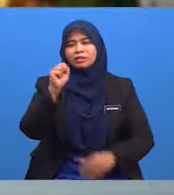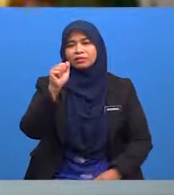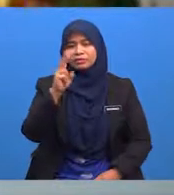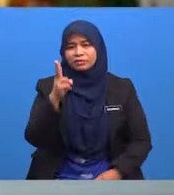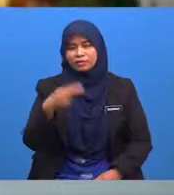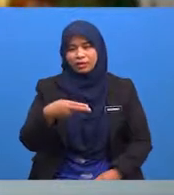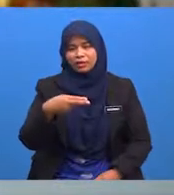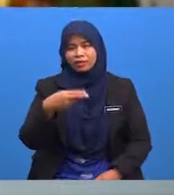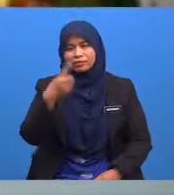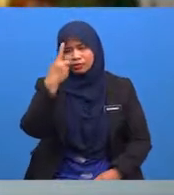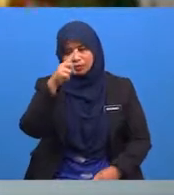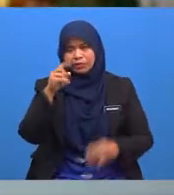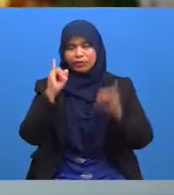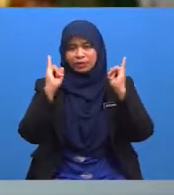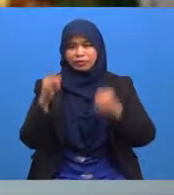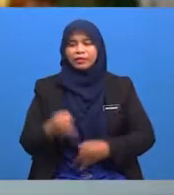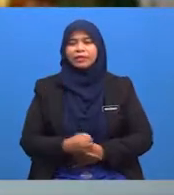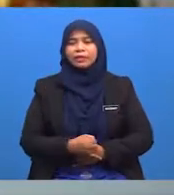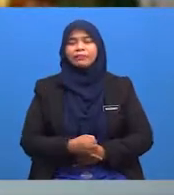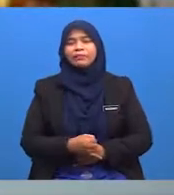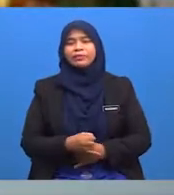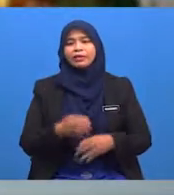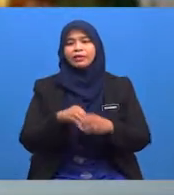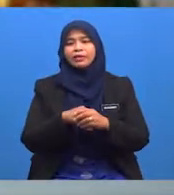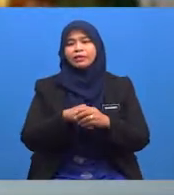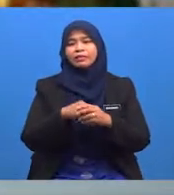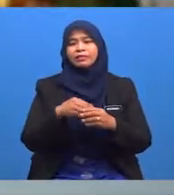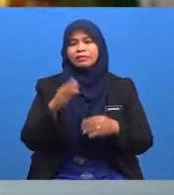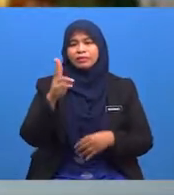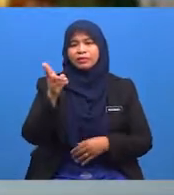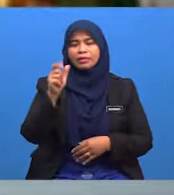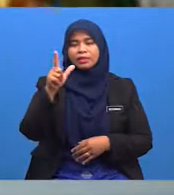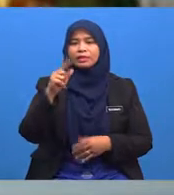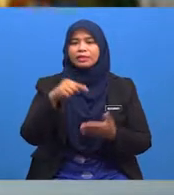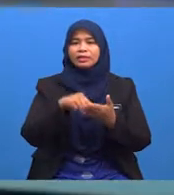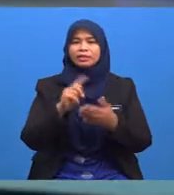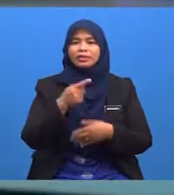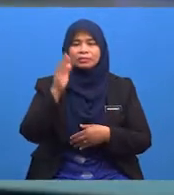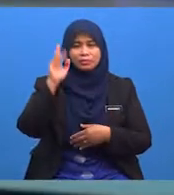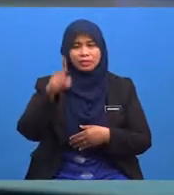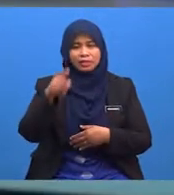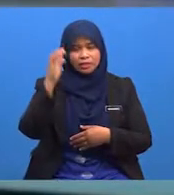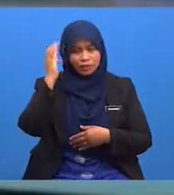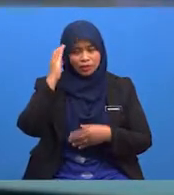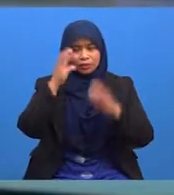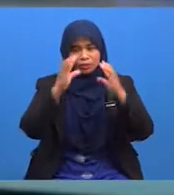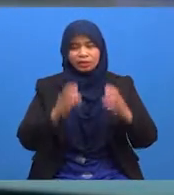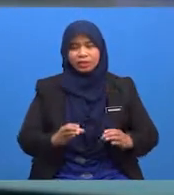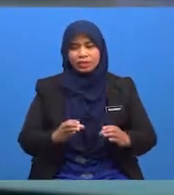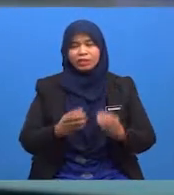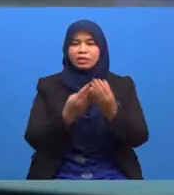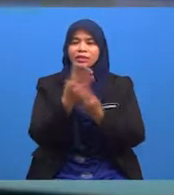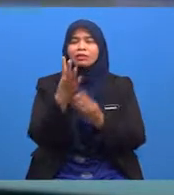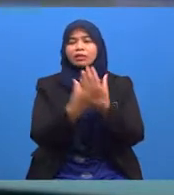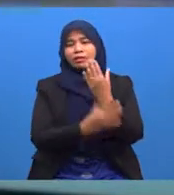Maka dalam hal ini, kita mestilah mengetahui cara mengangkat hadas dalam keadaan anggota wuduk